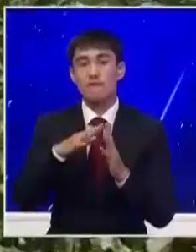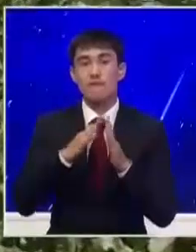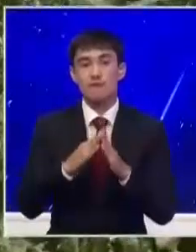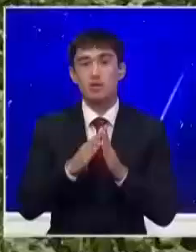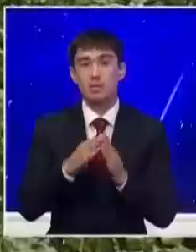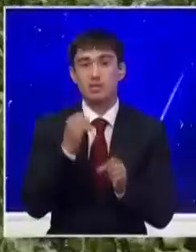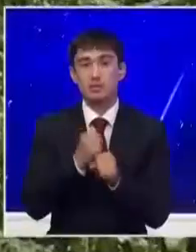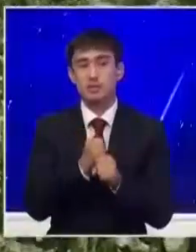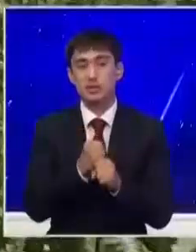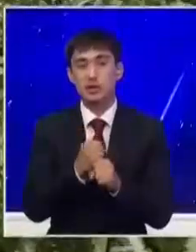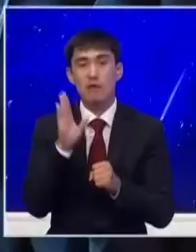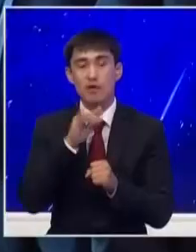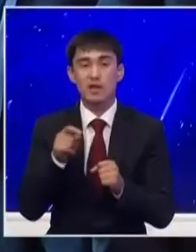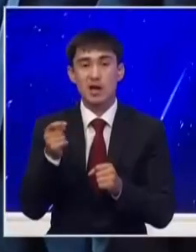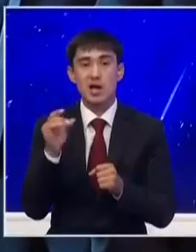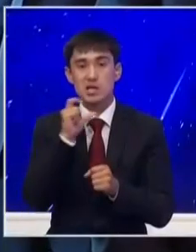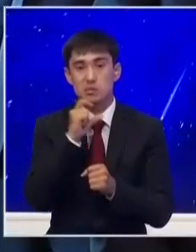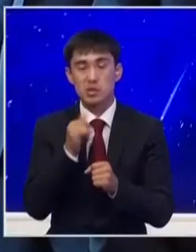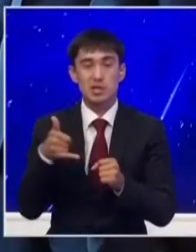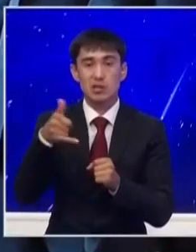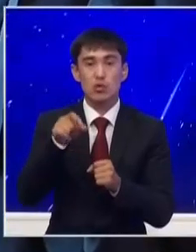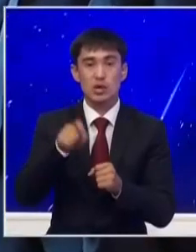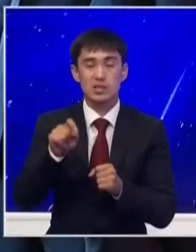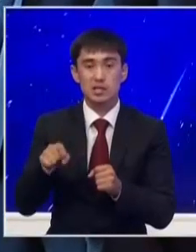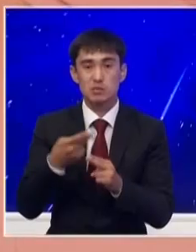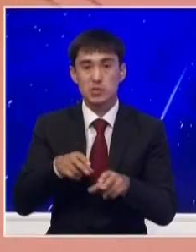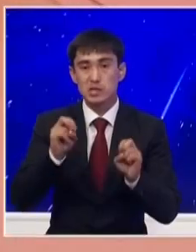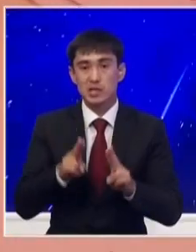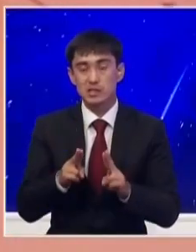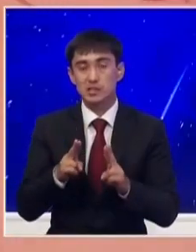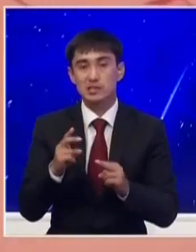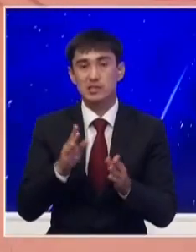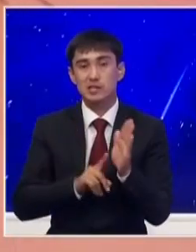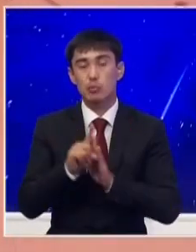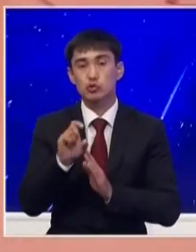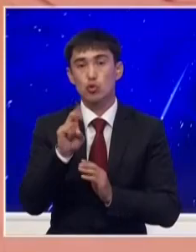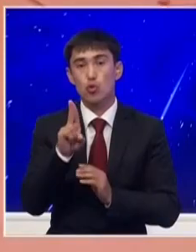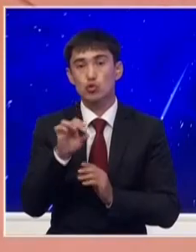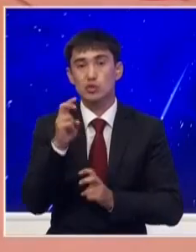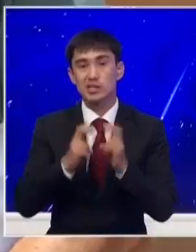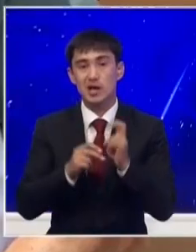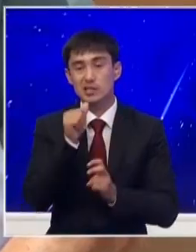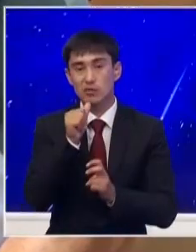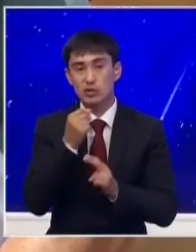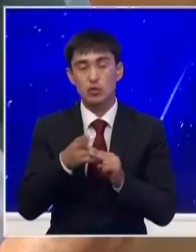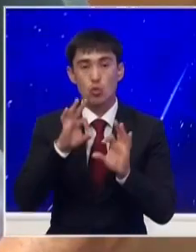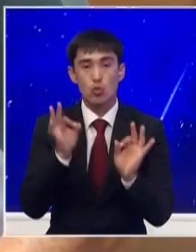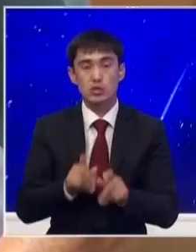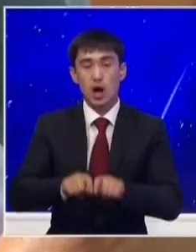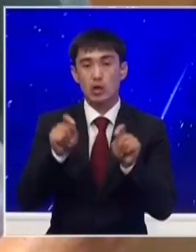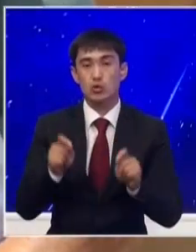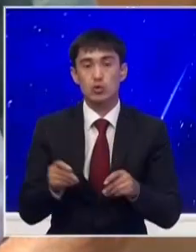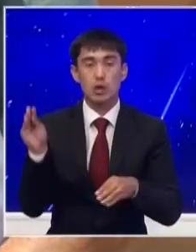применяет на деле водосберегающую технологию орошения. По словам специалистов, запуск Аксузского сахарного завода этой осенью